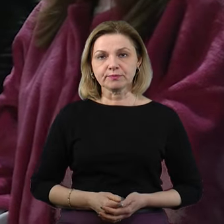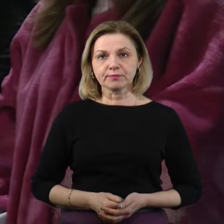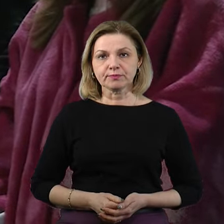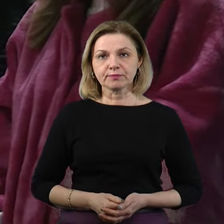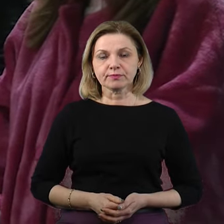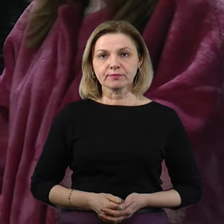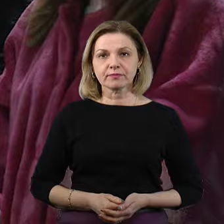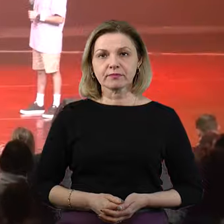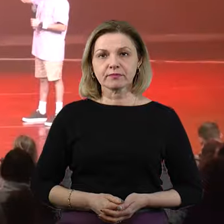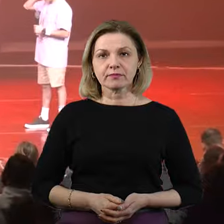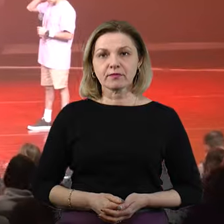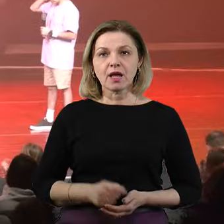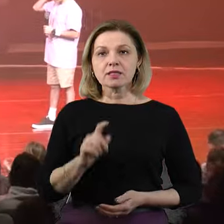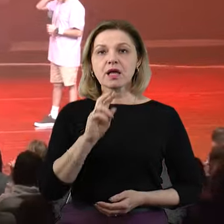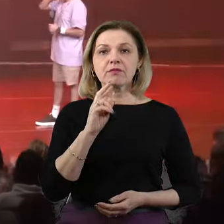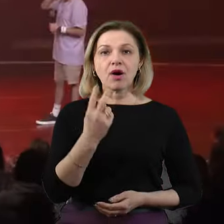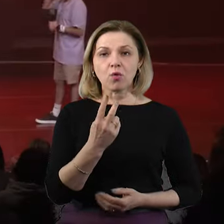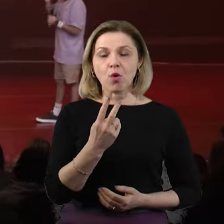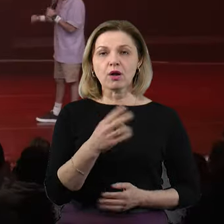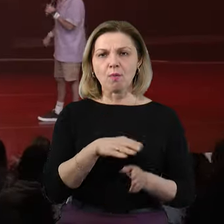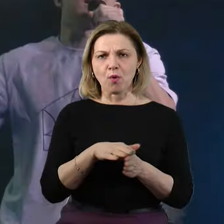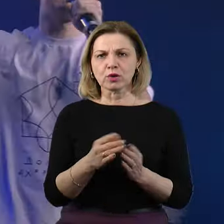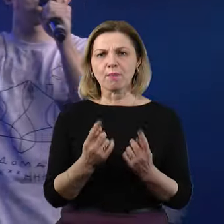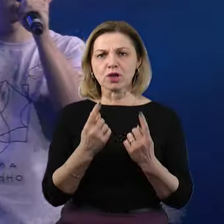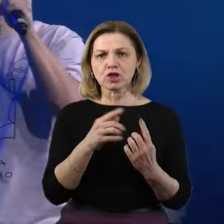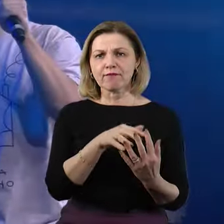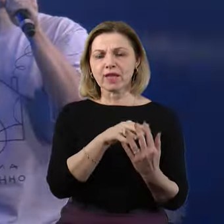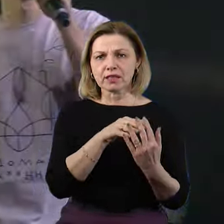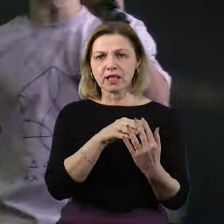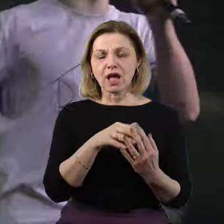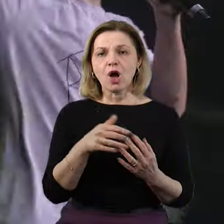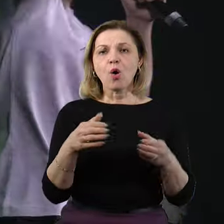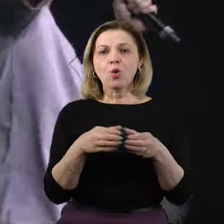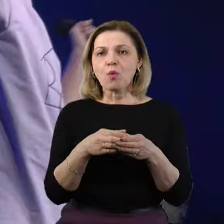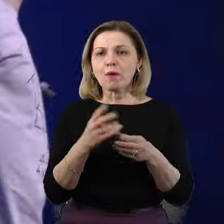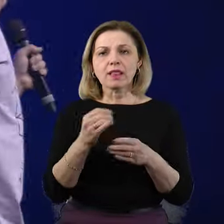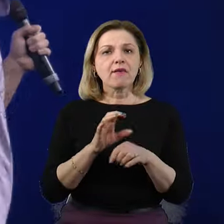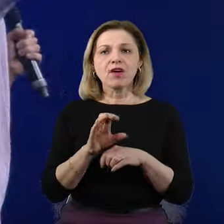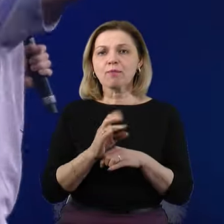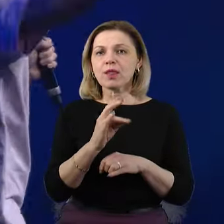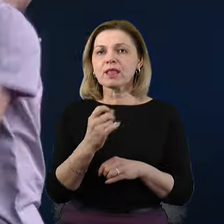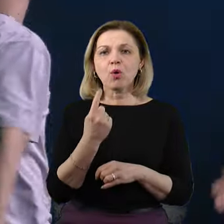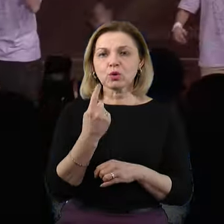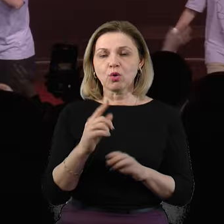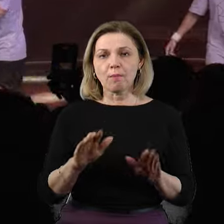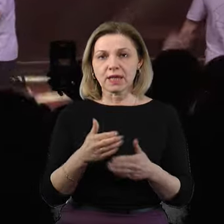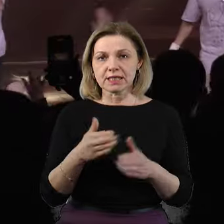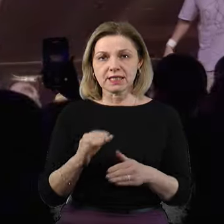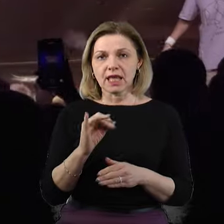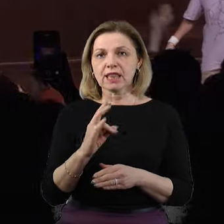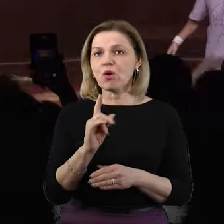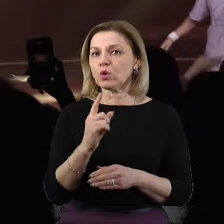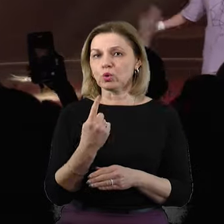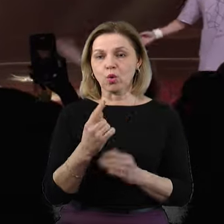фронті за два роки повномасштабної війни гурт не випустив жодної нової пісні та не організував жодного всеукраїнського